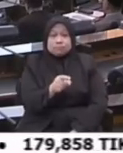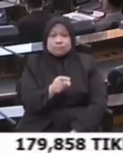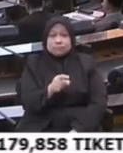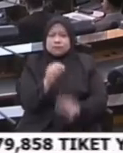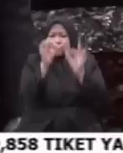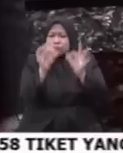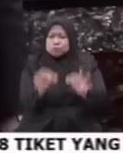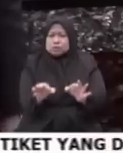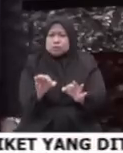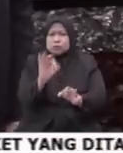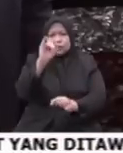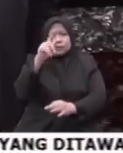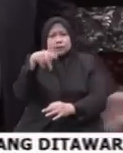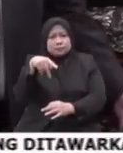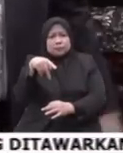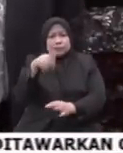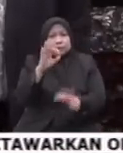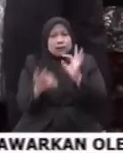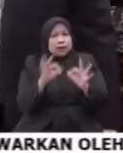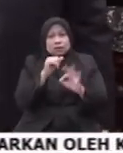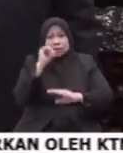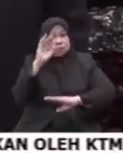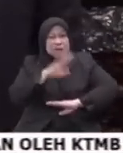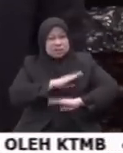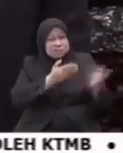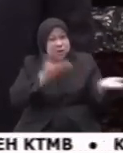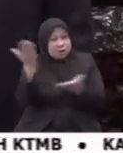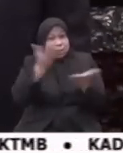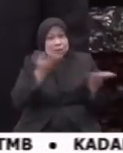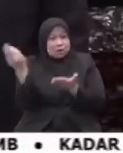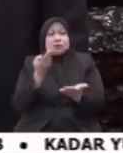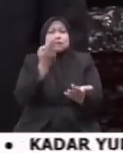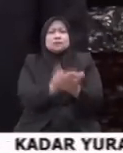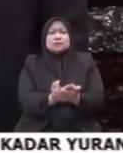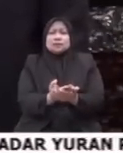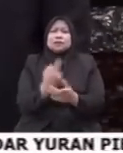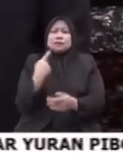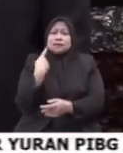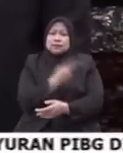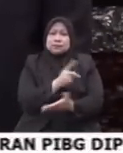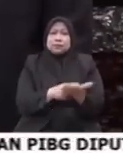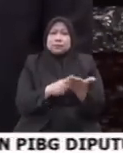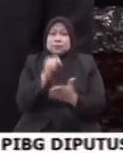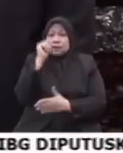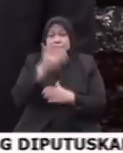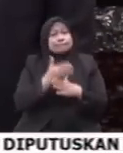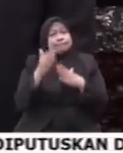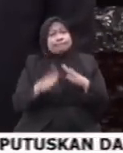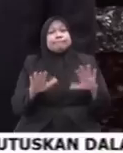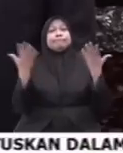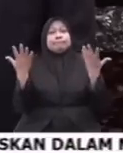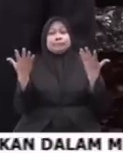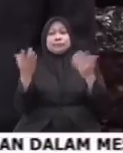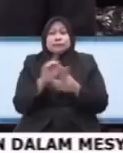yang dibentuk seringkali menyebut kalau tidak usul kita beli bincang besok hari pengabdi sama